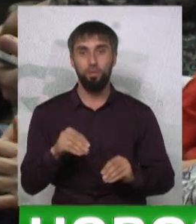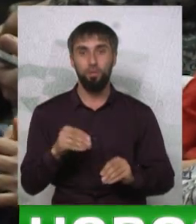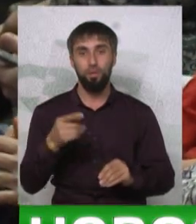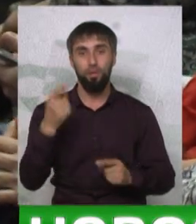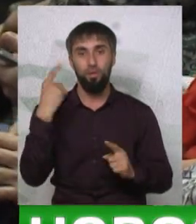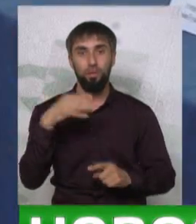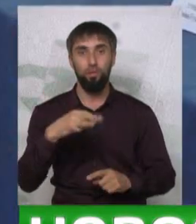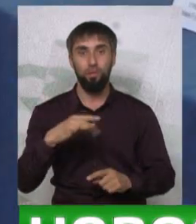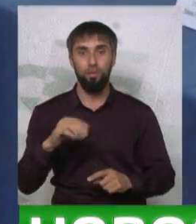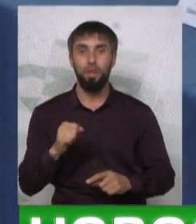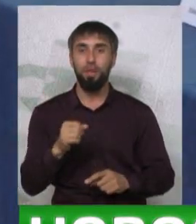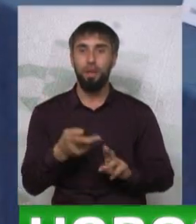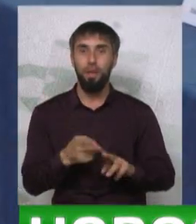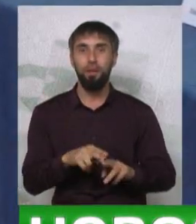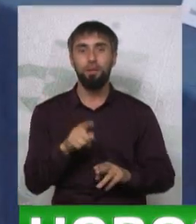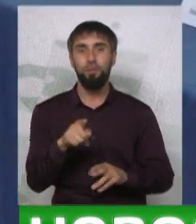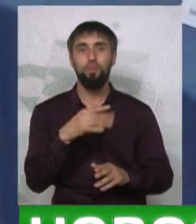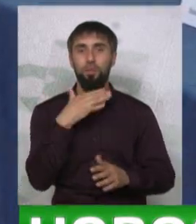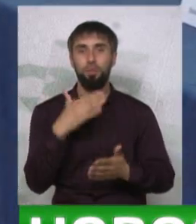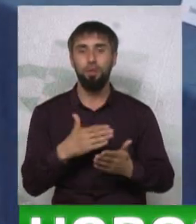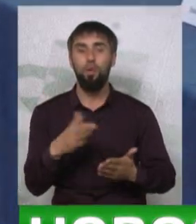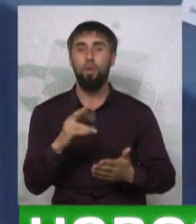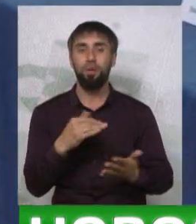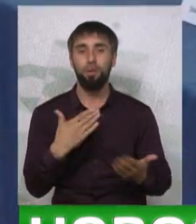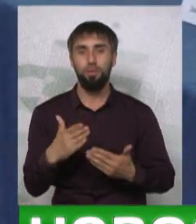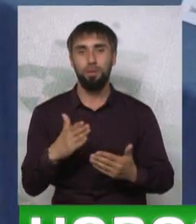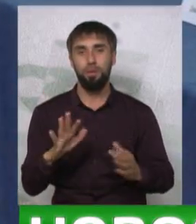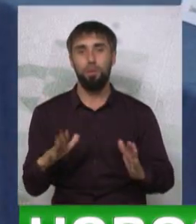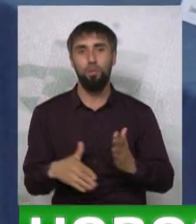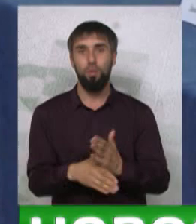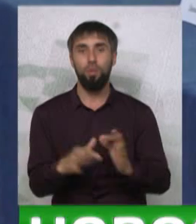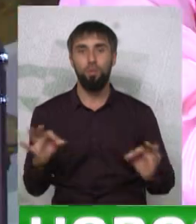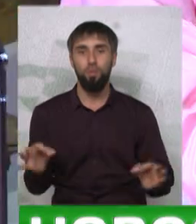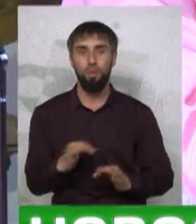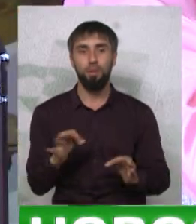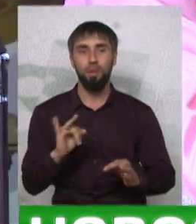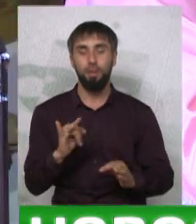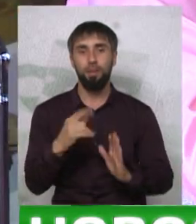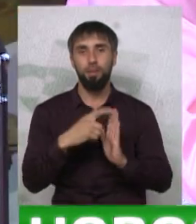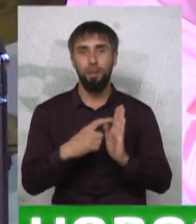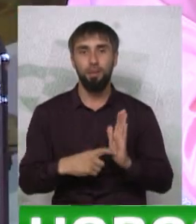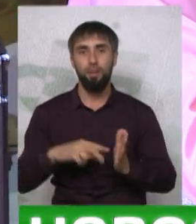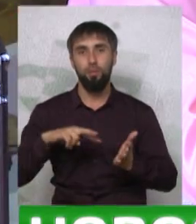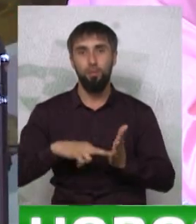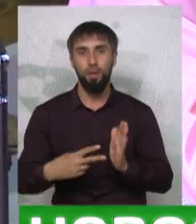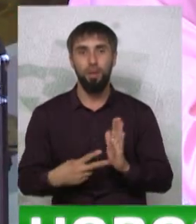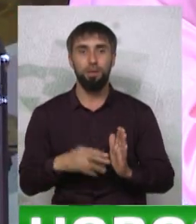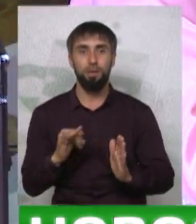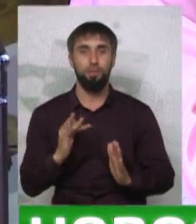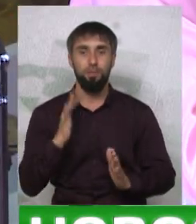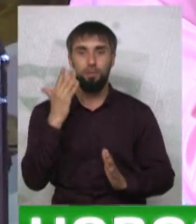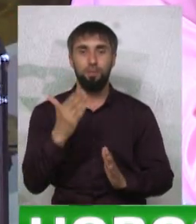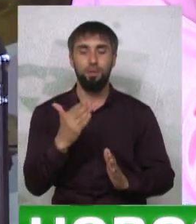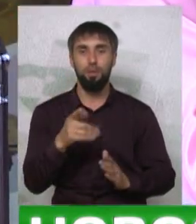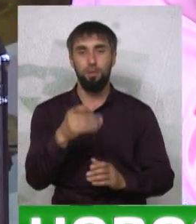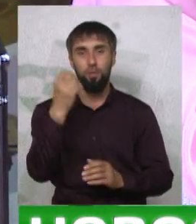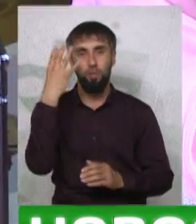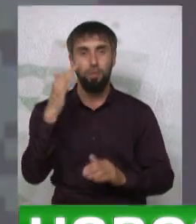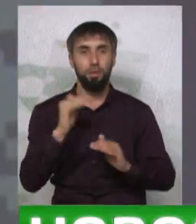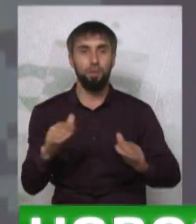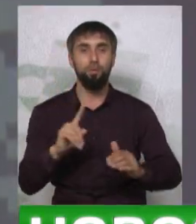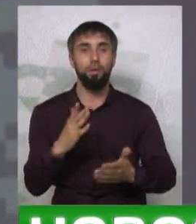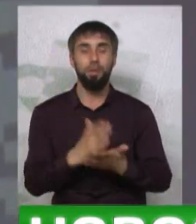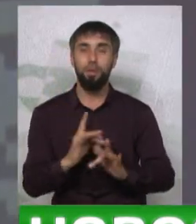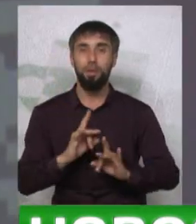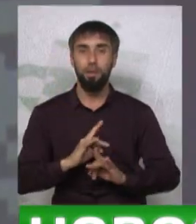как известно, не знает границ. Они общаются с помощью музыки, делятся мечтами и планами. Невероятно талантливые ребята, которым есть